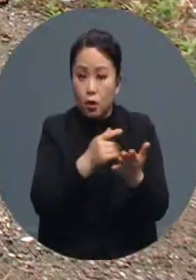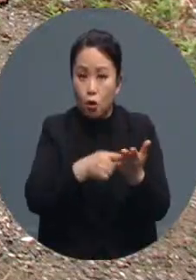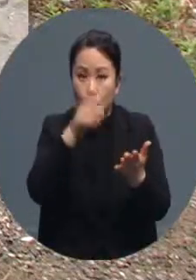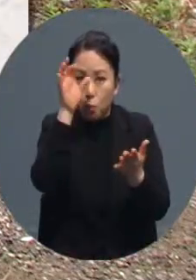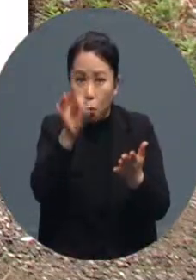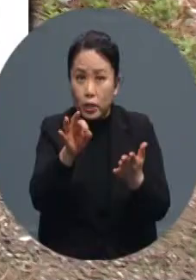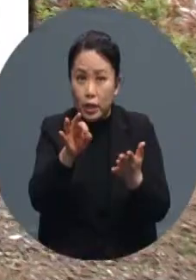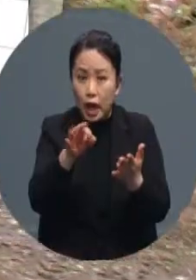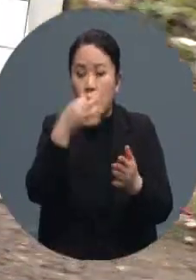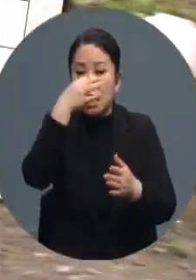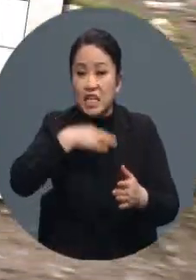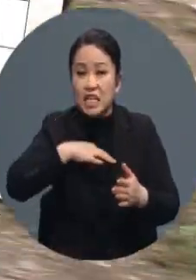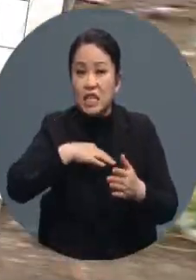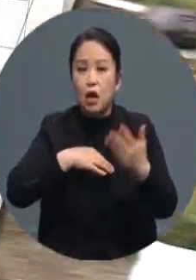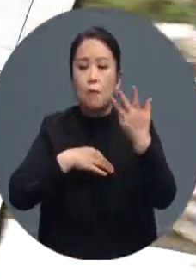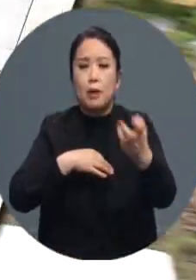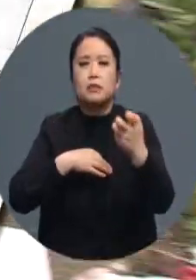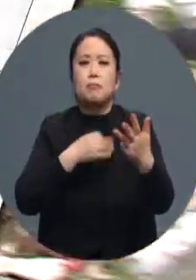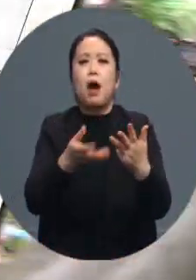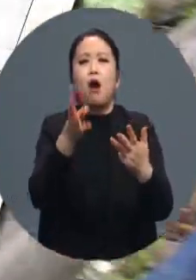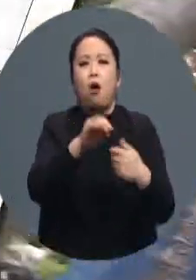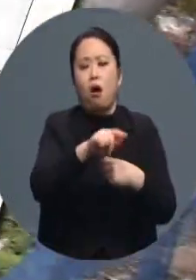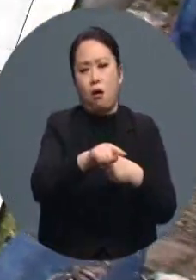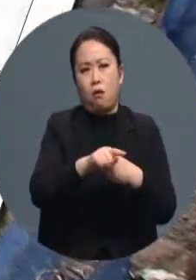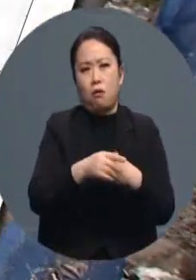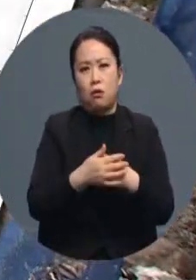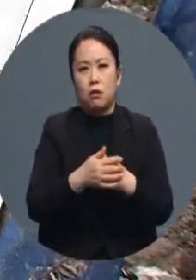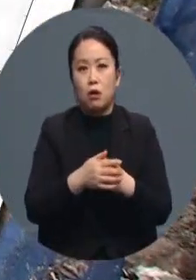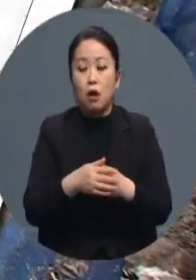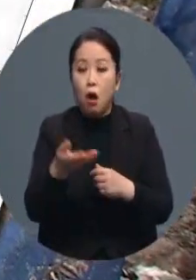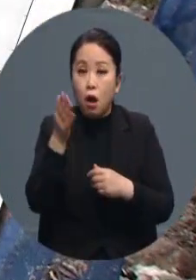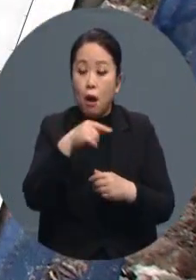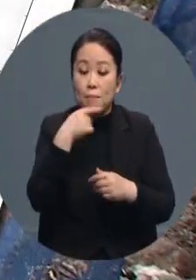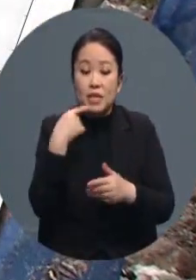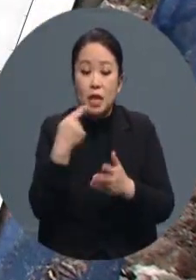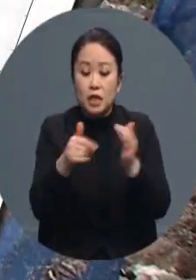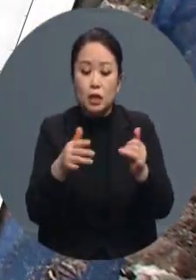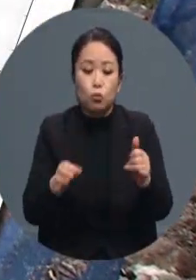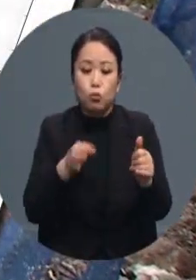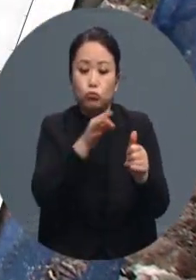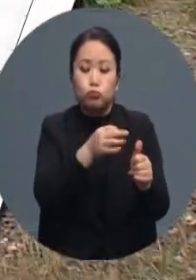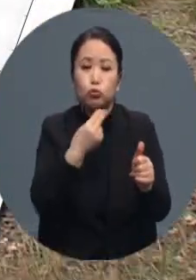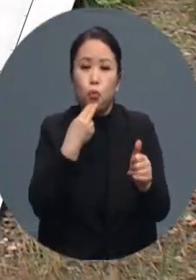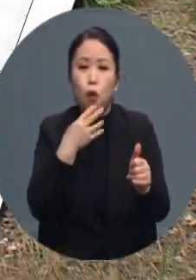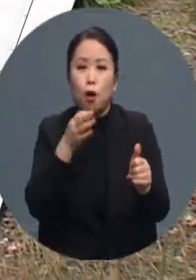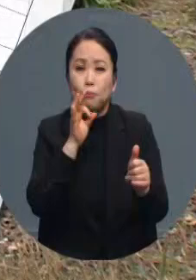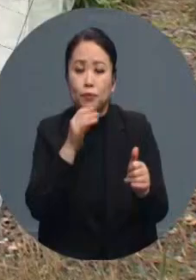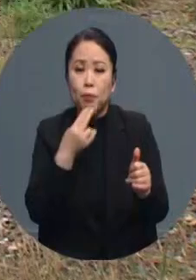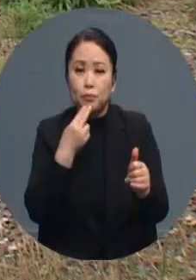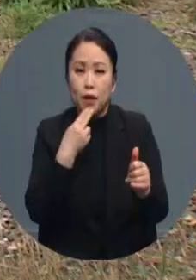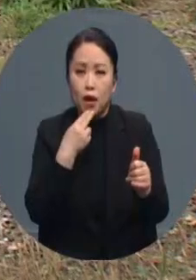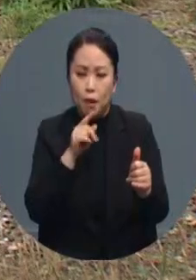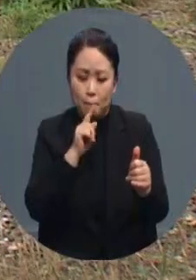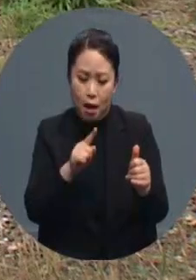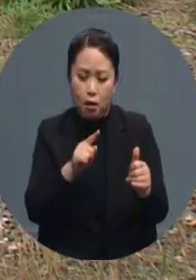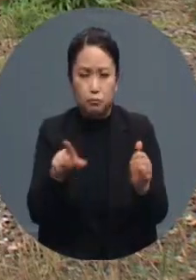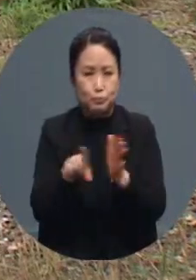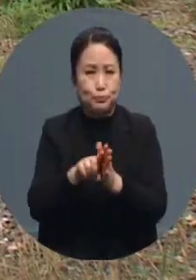88억원에 이릅니다 피해자들이 갚을 돈이 없다는 김씨 주장을 믿을 수 없는 이유입니다